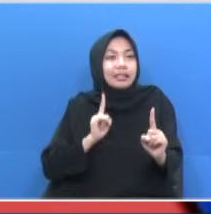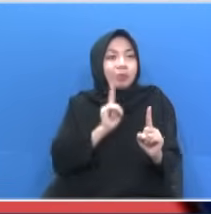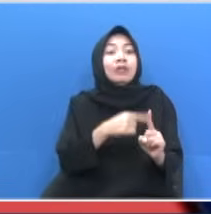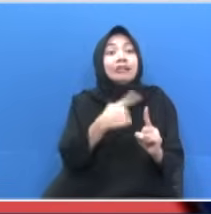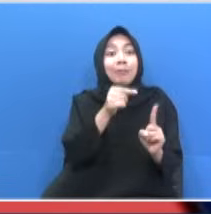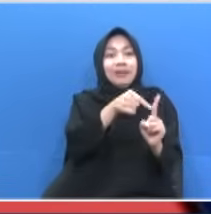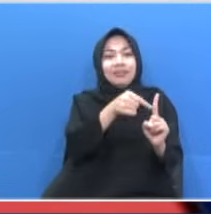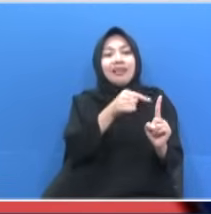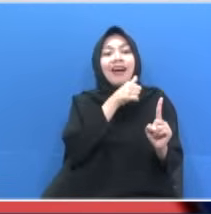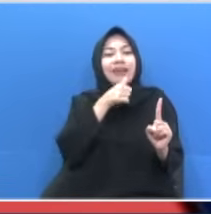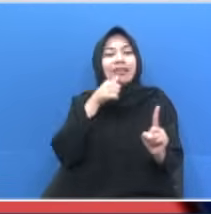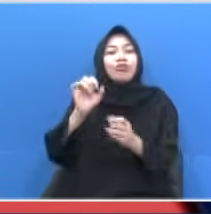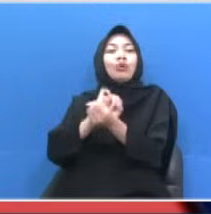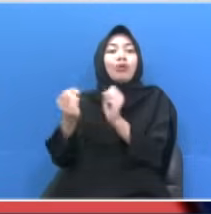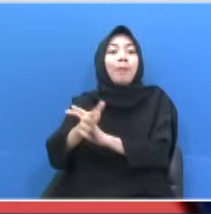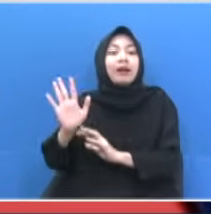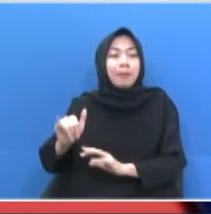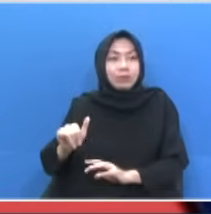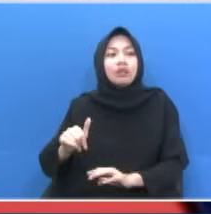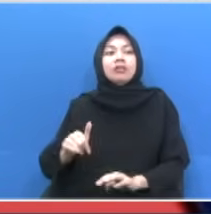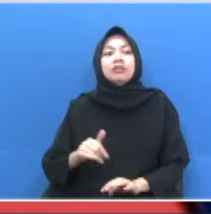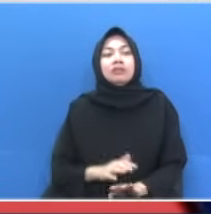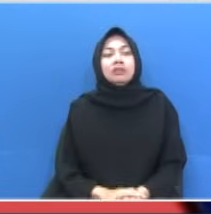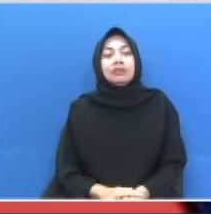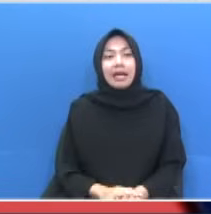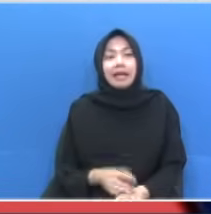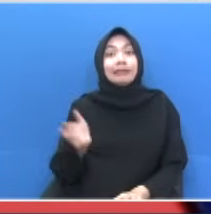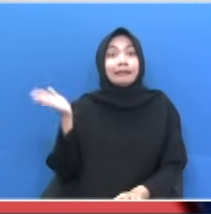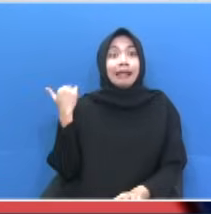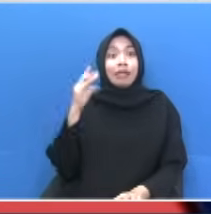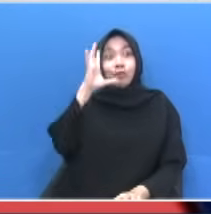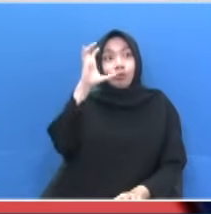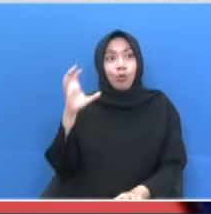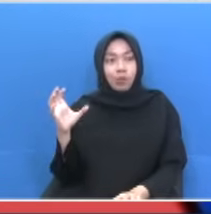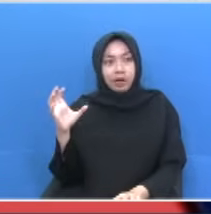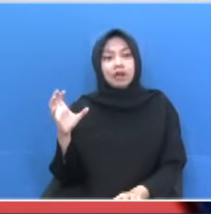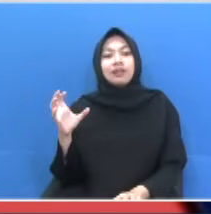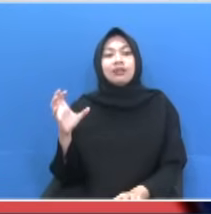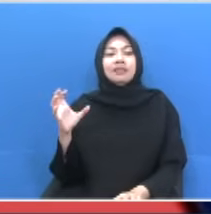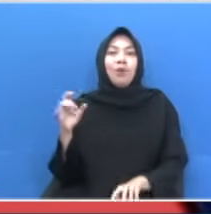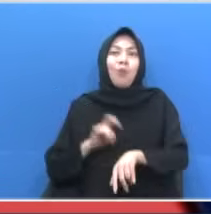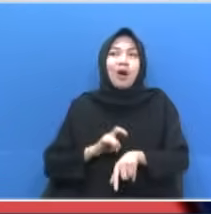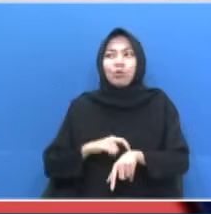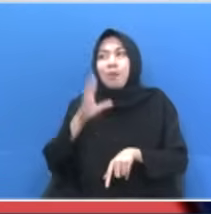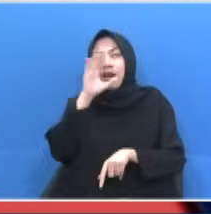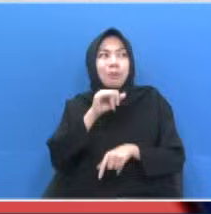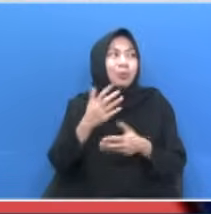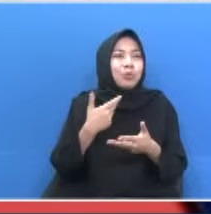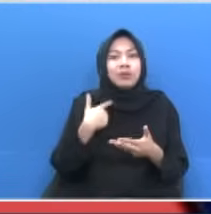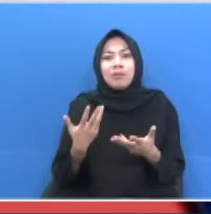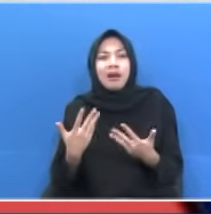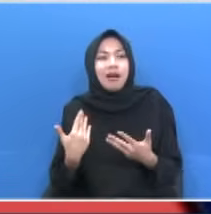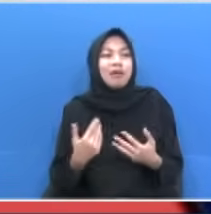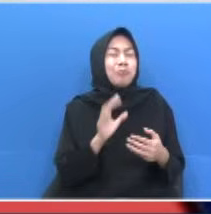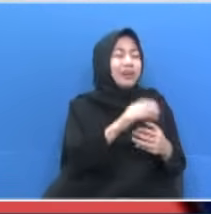sedang di Surabaya baru landing tadi sore tadi sore Kami kemudian karena itu sudah terlalu malam Menurut kami sedangkan sudah banyak